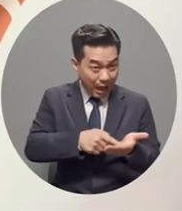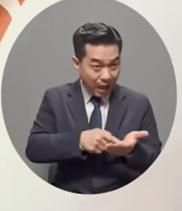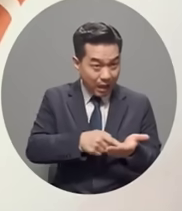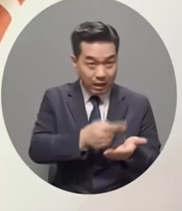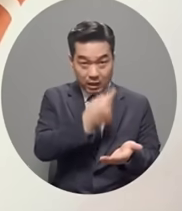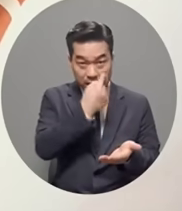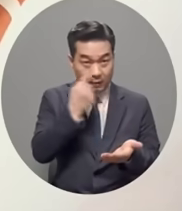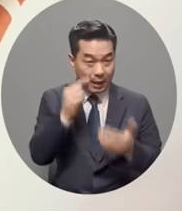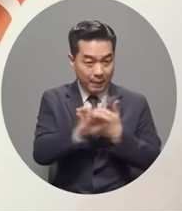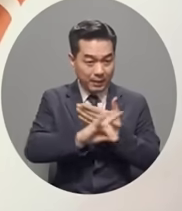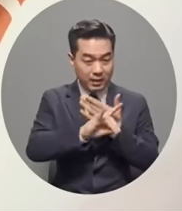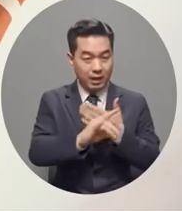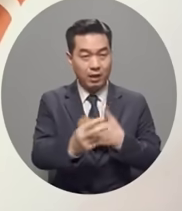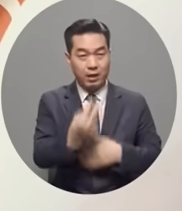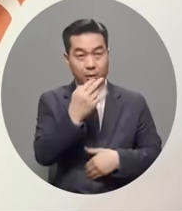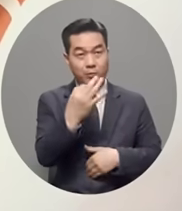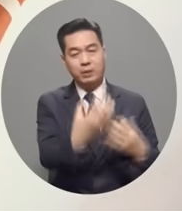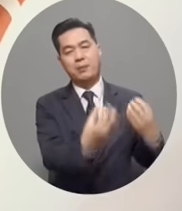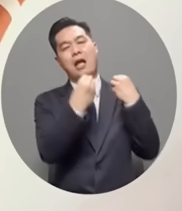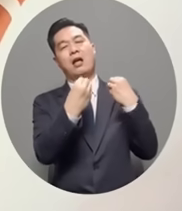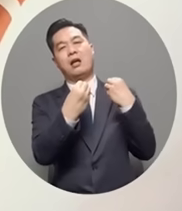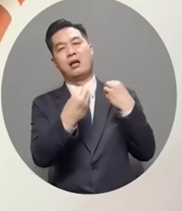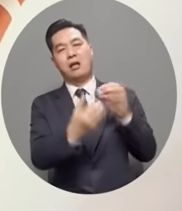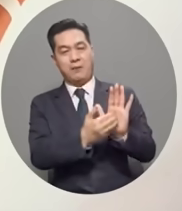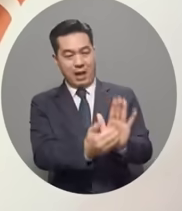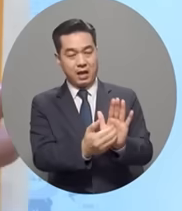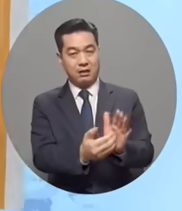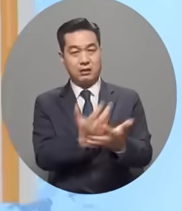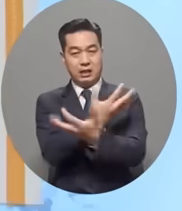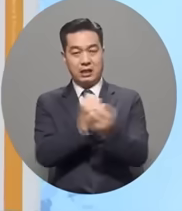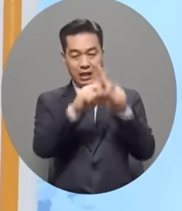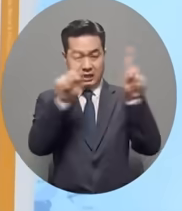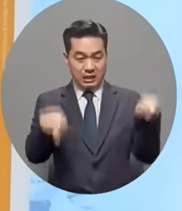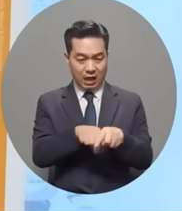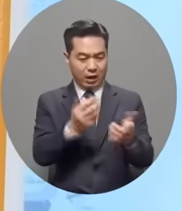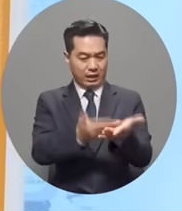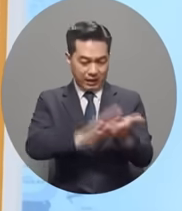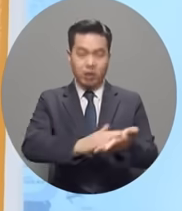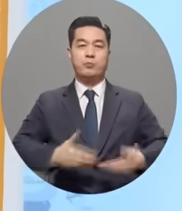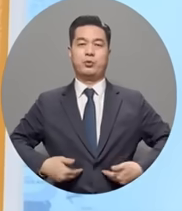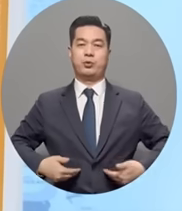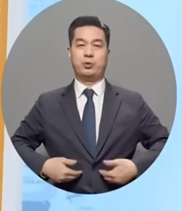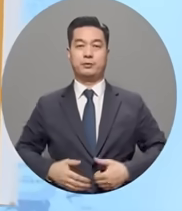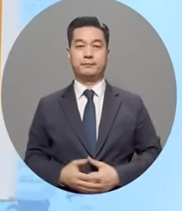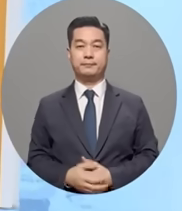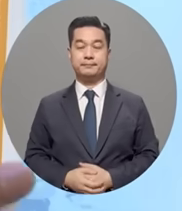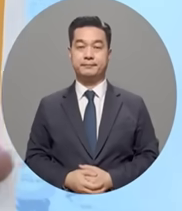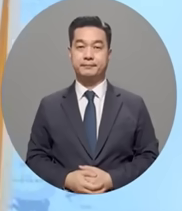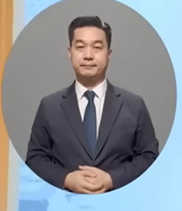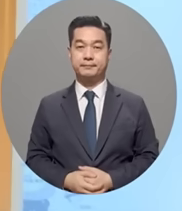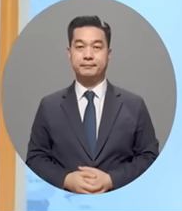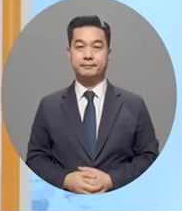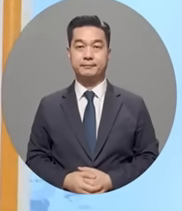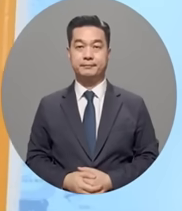근거로 보험금이 중단되는 피해를 막기 위해 약관 개선 등 대책 마련이 필요해 보입니다. MBC 뉴스 송정훈입니다.